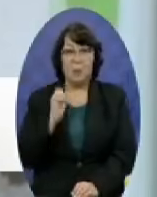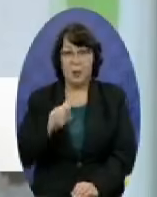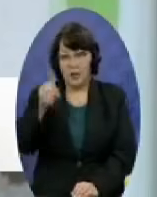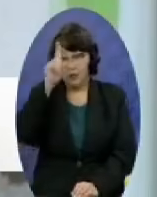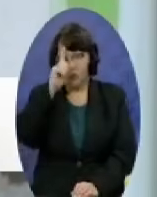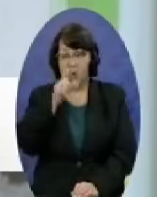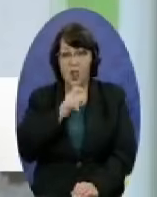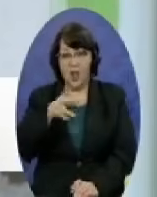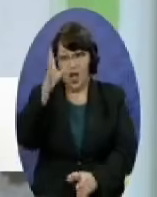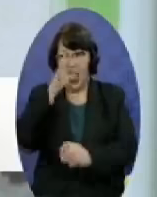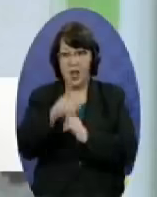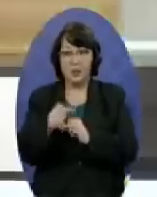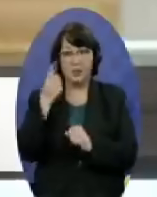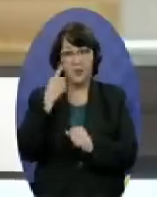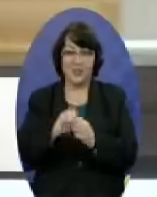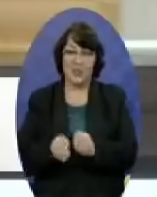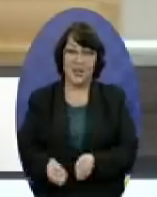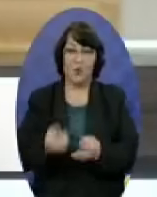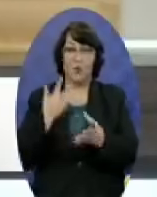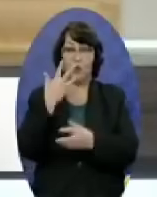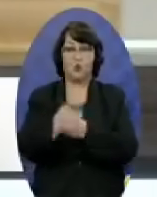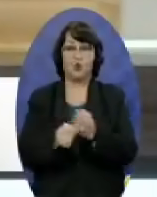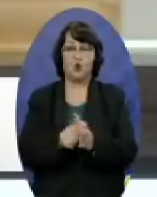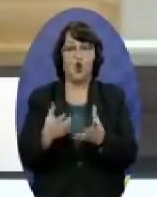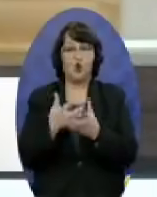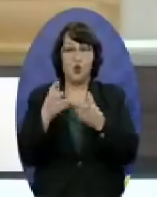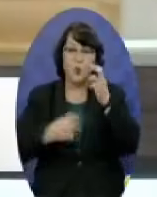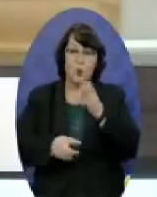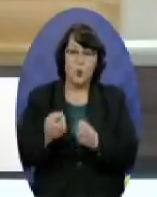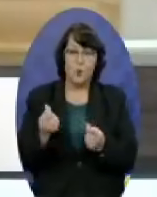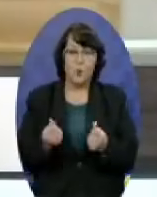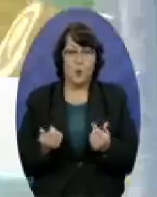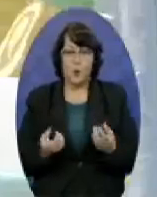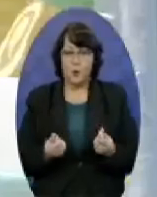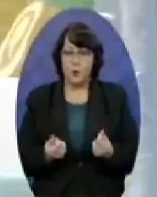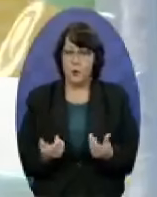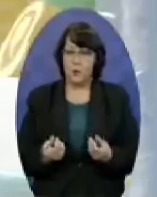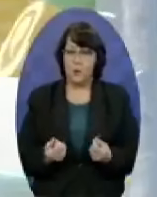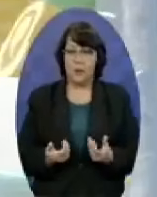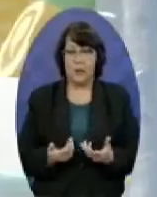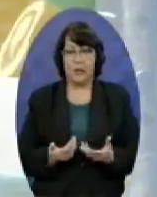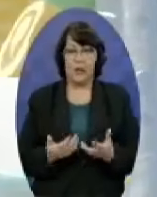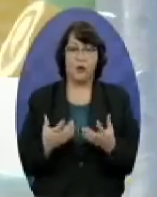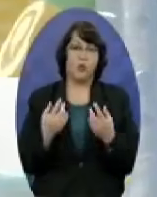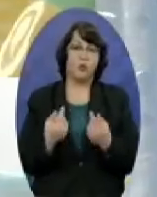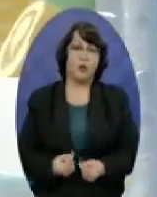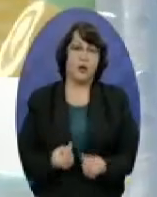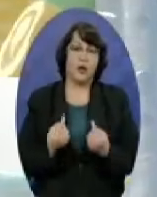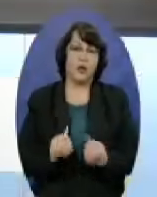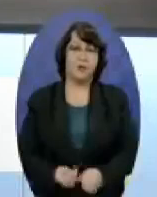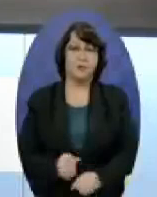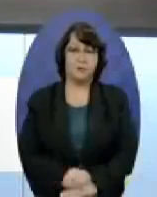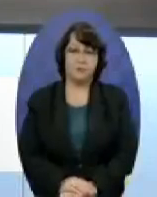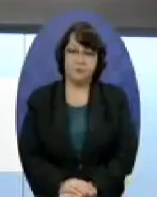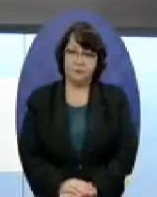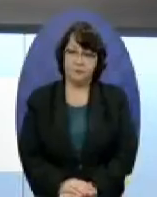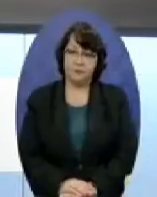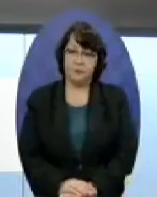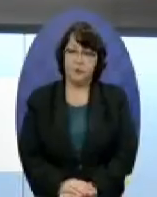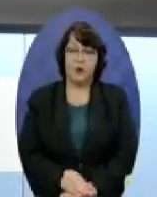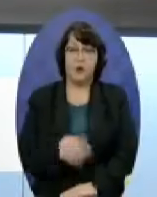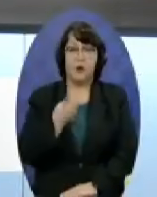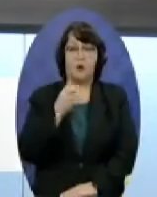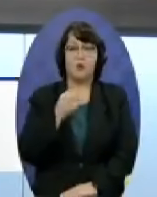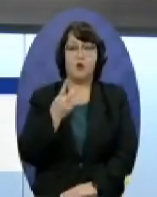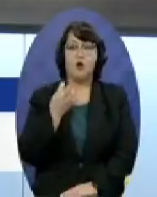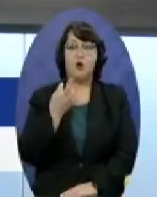гаргаж аваад 3 жил болжээ. Олноор үйлдвэрлэх гэхээр хөрөнгө мөнгөнд дутагдaltaа учраас ийхүү хүлээгдсэн байна. 2020